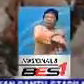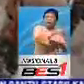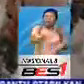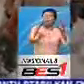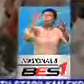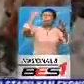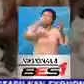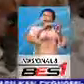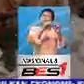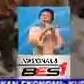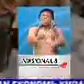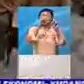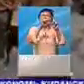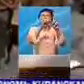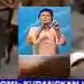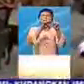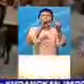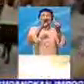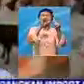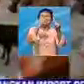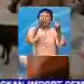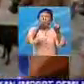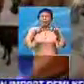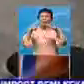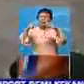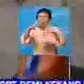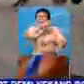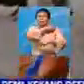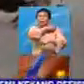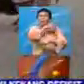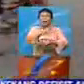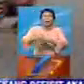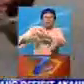bersama 215 anggota dan pegawai kumpulan pertama Malbat